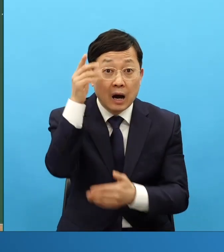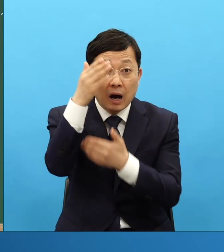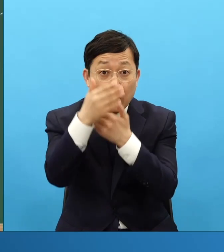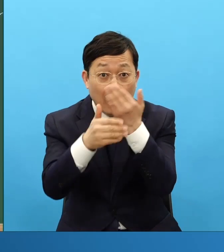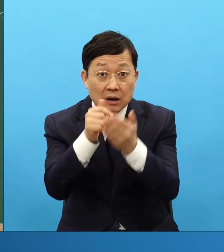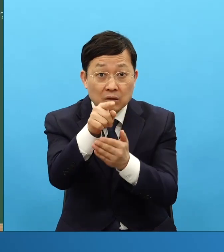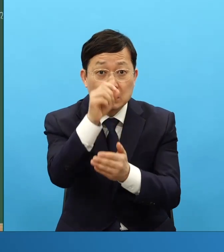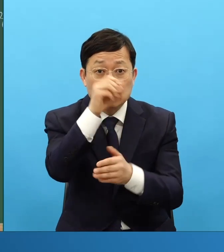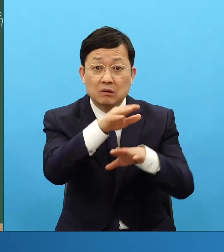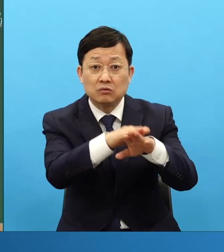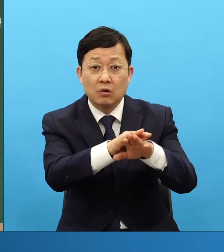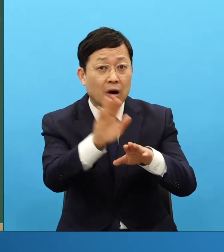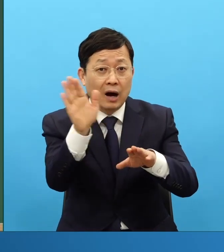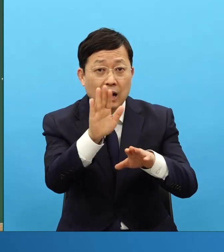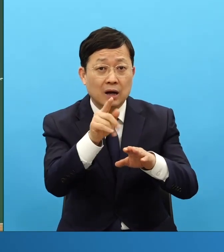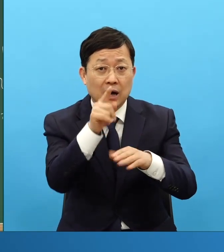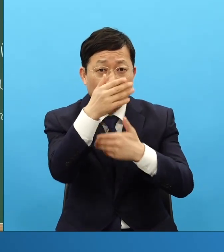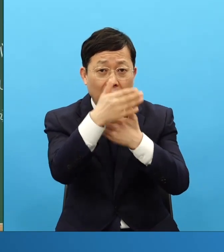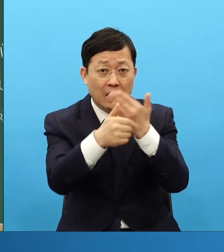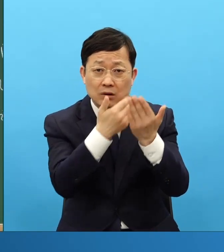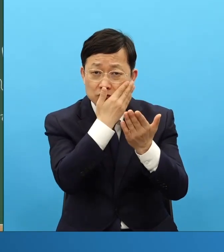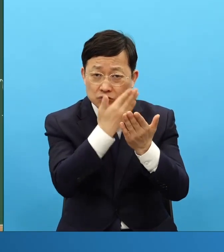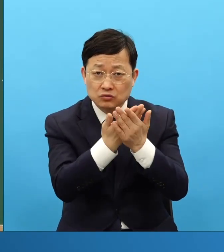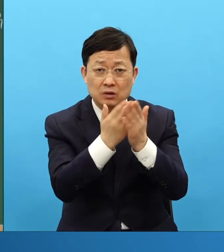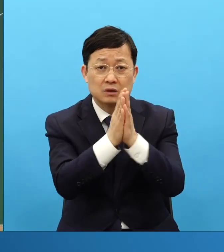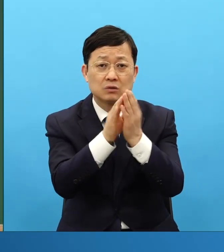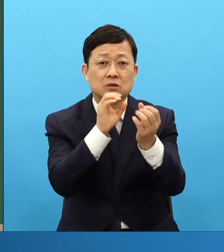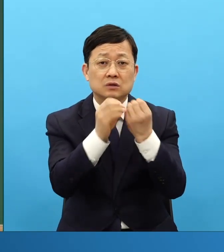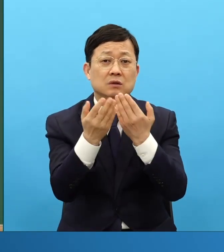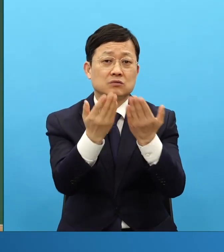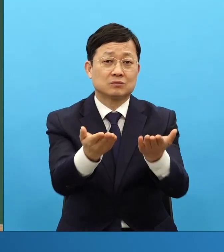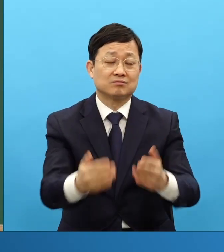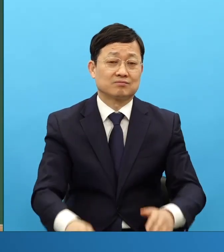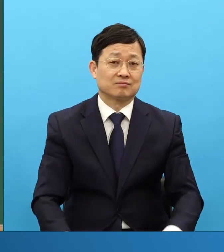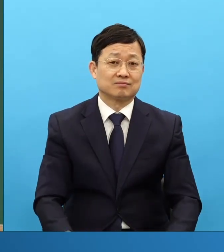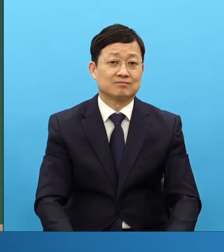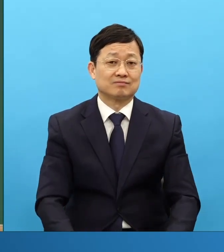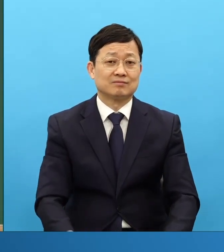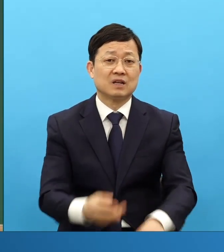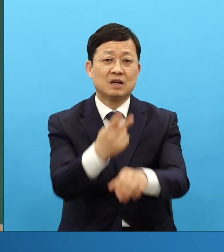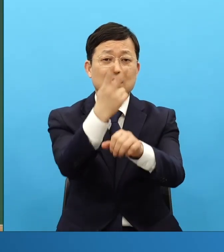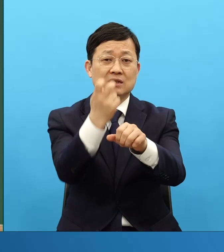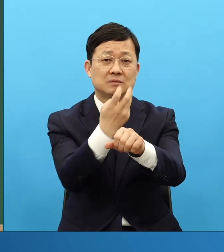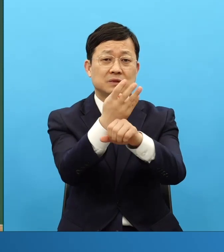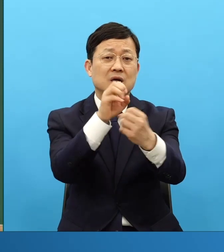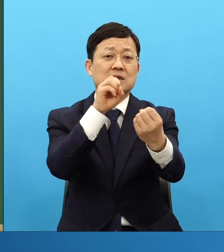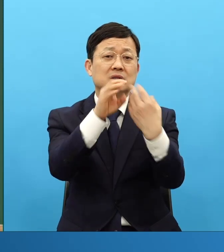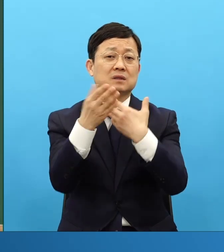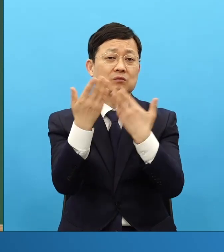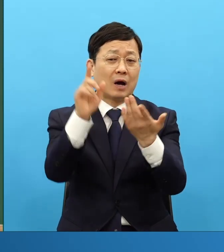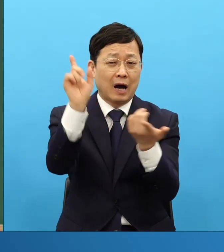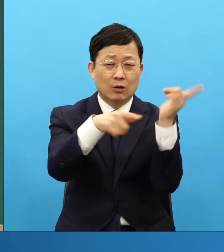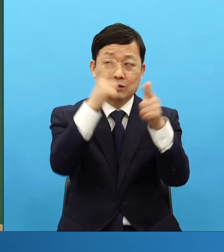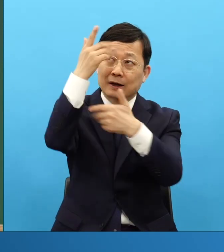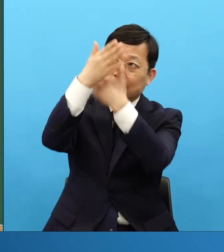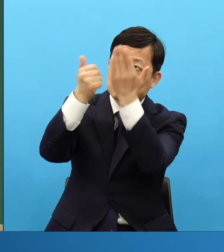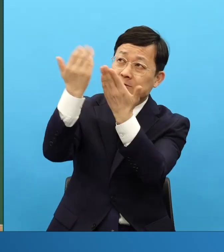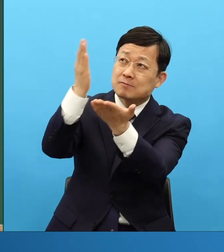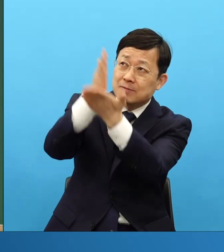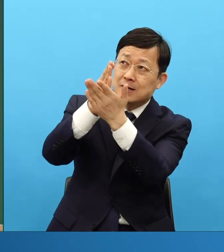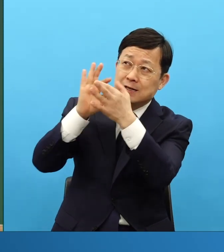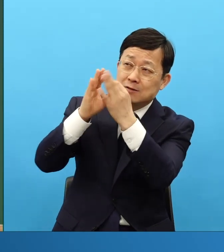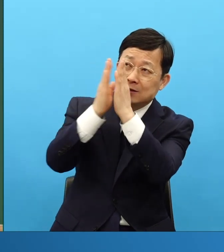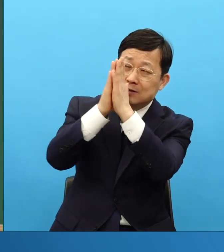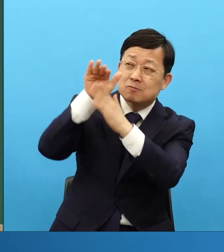그냥 두시지 않는다 이 말이에요. Then God will not leave you alone. 24 응답하시겠다 했잖아요. He will answer you. 종일 종야 여호와로 쉬지 못하게 all 해라.